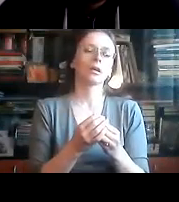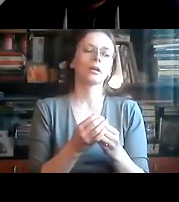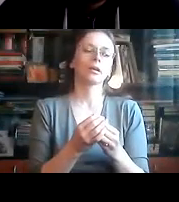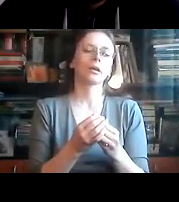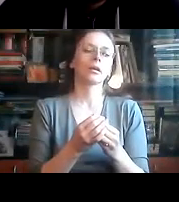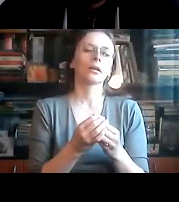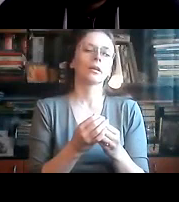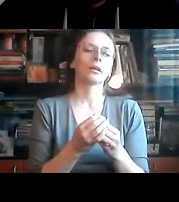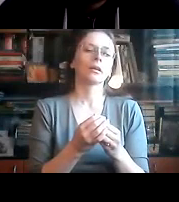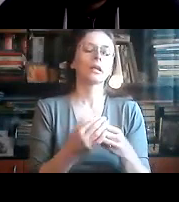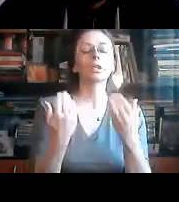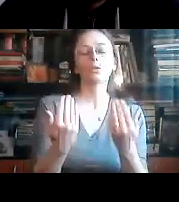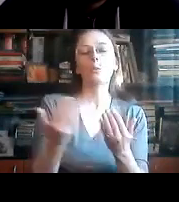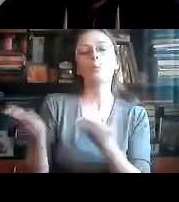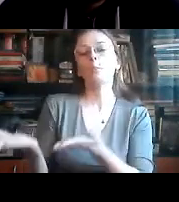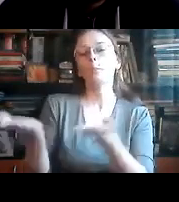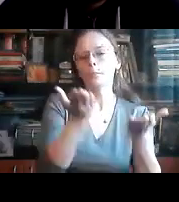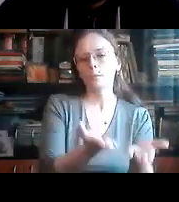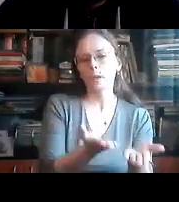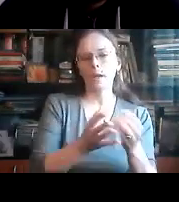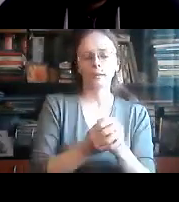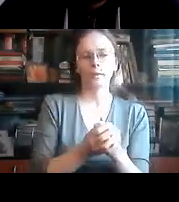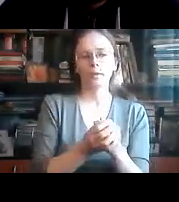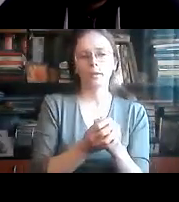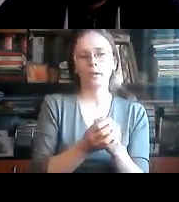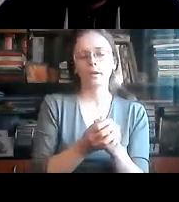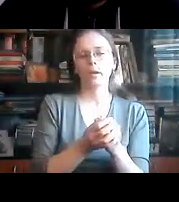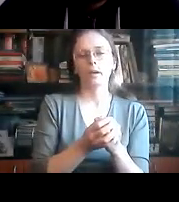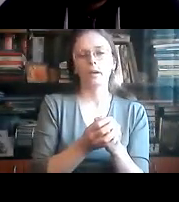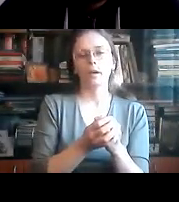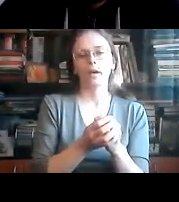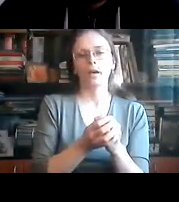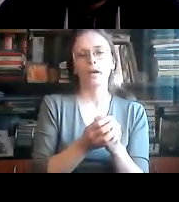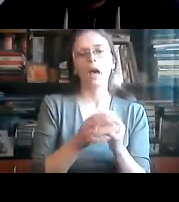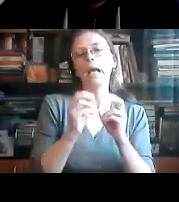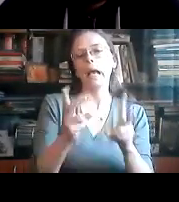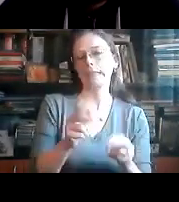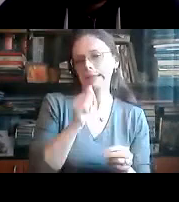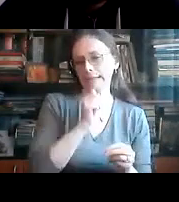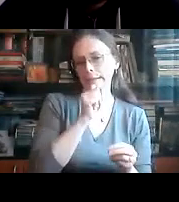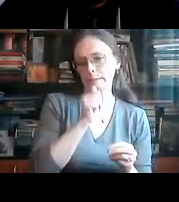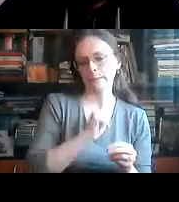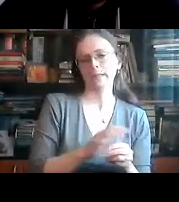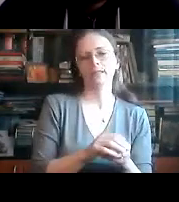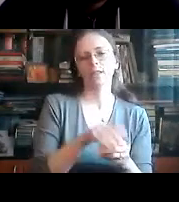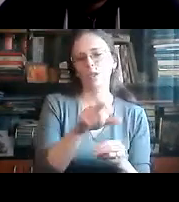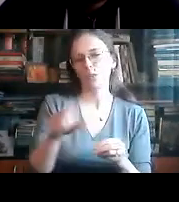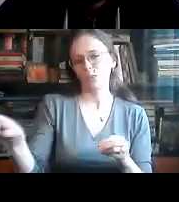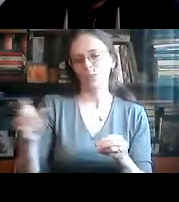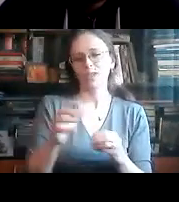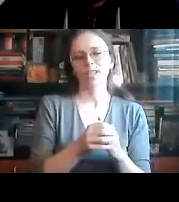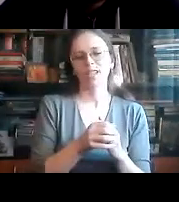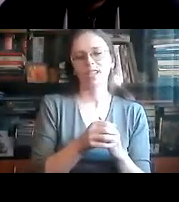мы приглашаем как экспертов, хотя я вижу, что здесь собрались люди, которые